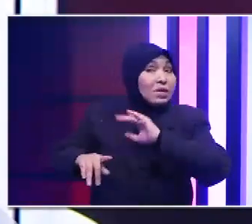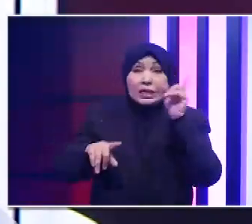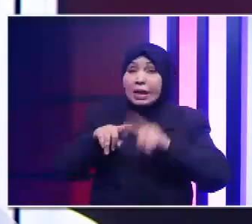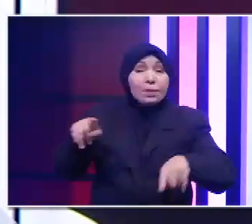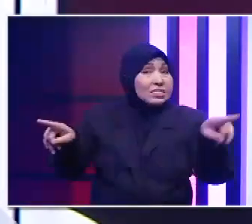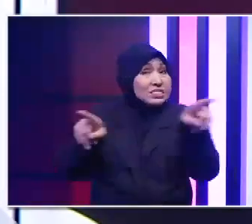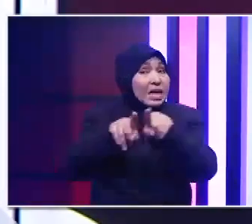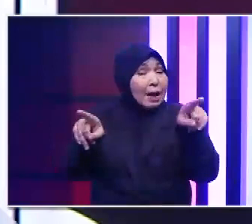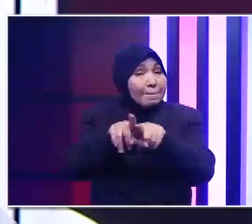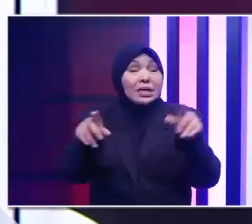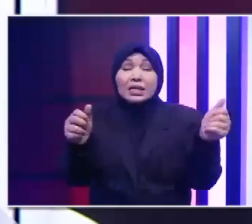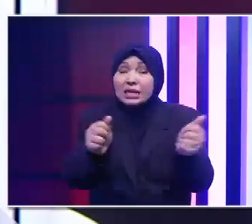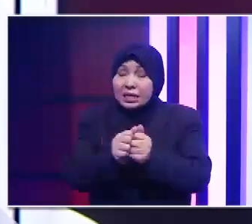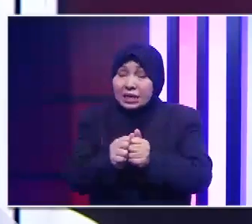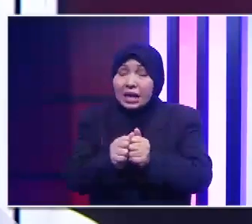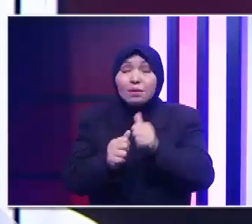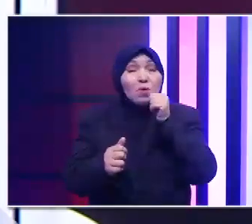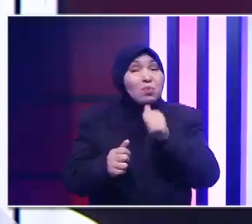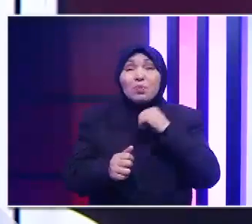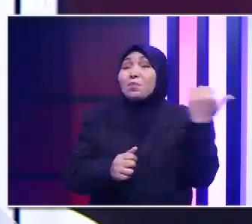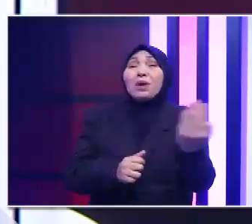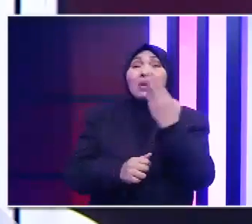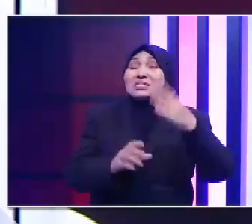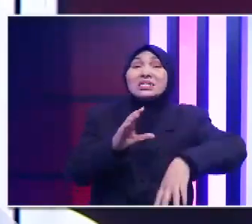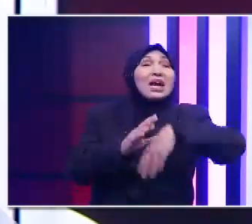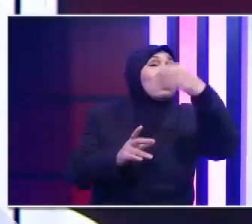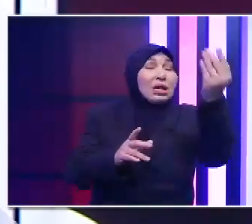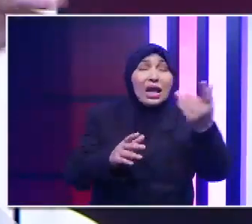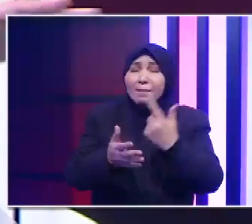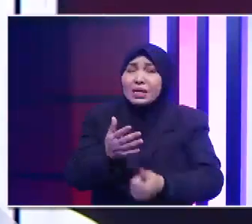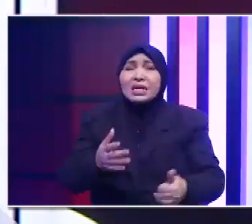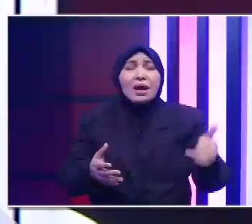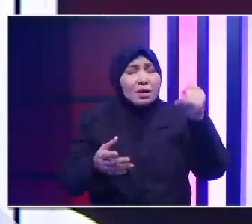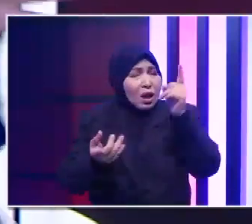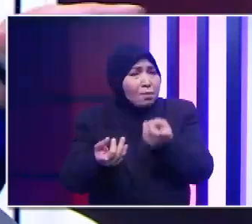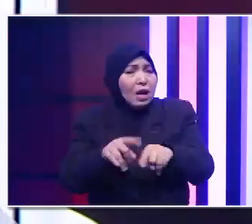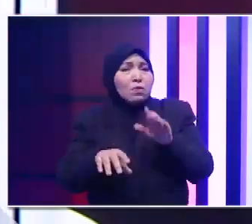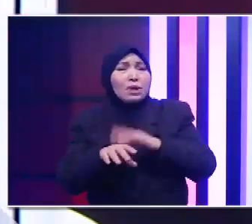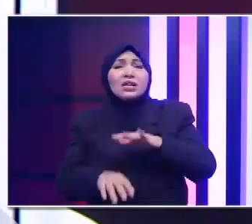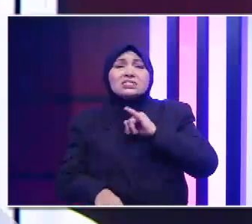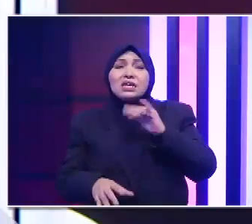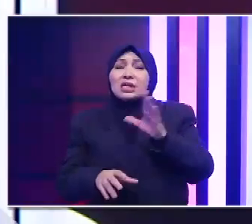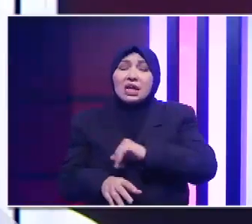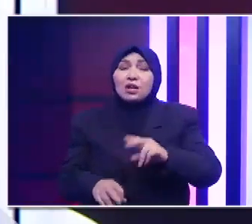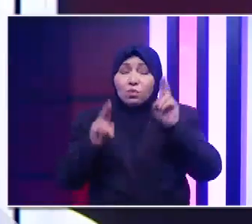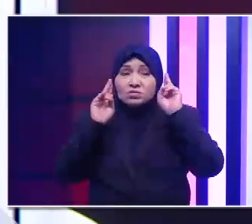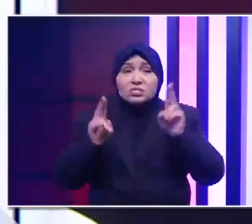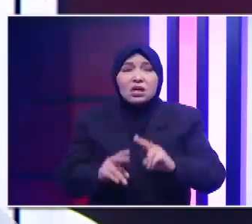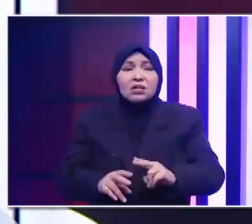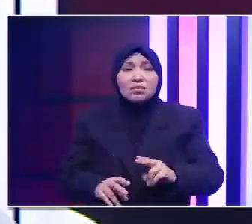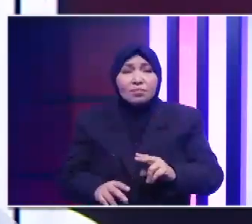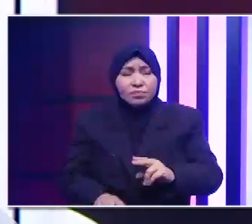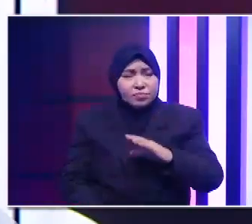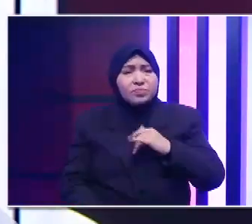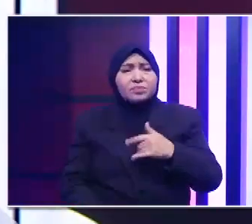maka itu ditegor tuh kalau kita pikir kau saat kita pikir Sebentar aku yang mereka buat nih kalau udah berlaku pada saya dan ustadzah kita kata